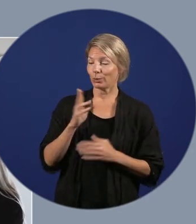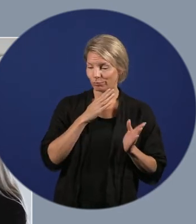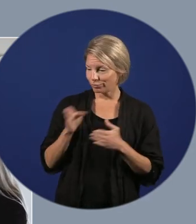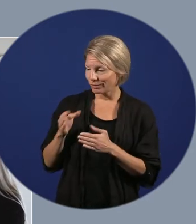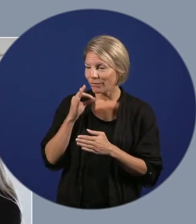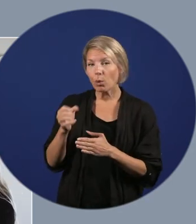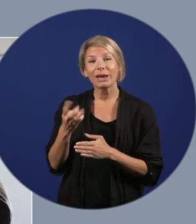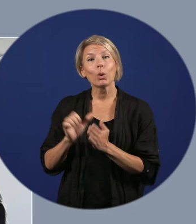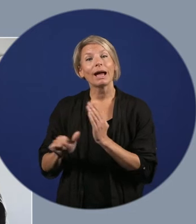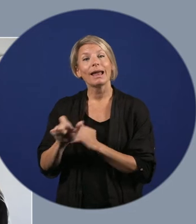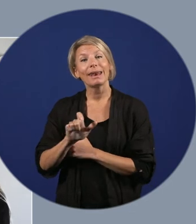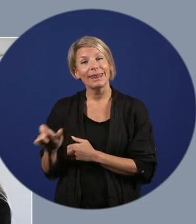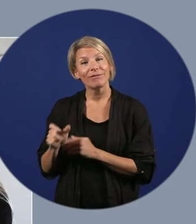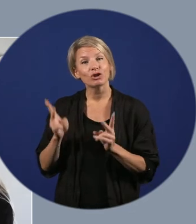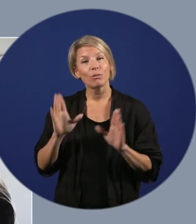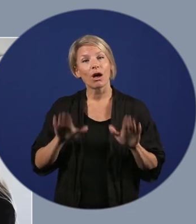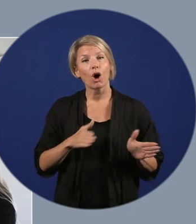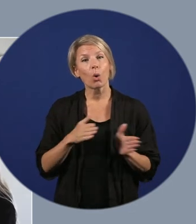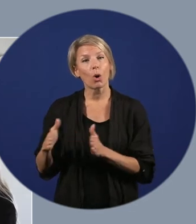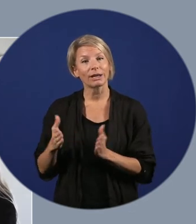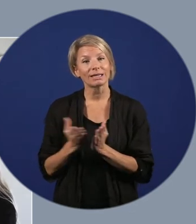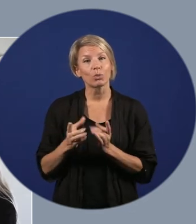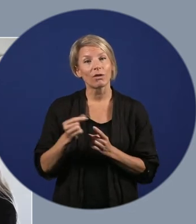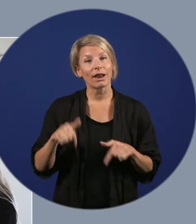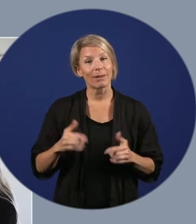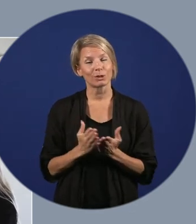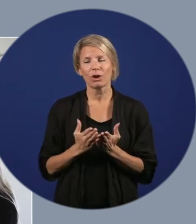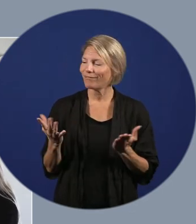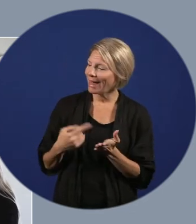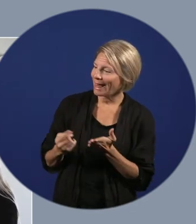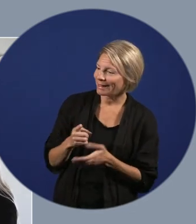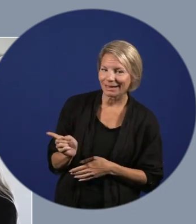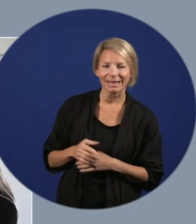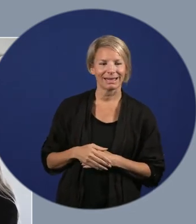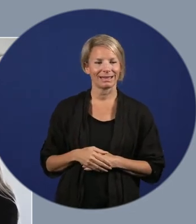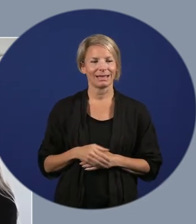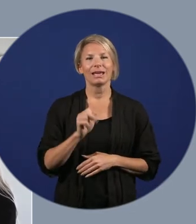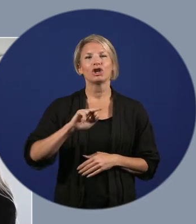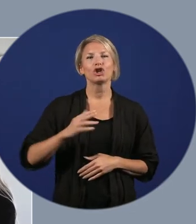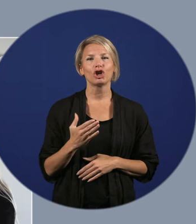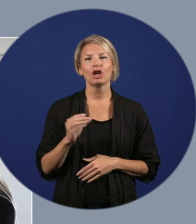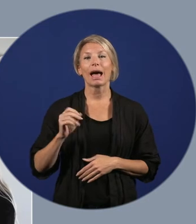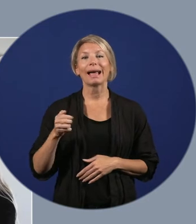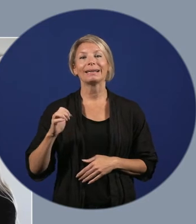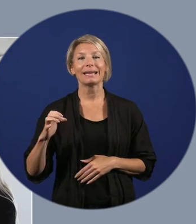några elever som har arrangerat skolval här på sin skola. Vad heter ni? Kan börja där. Jag heter Gry. Jag heter Agnes. Jag heter Nelly.